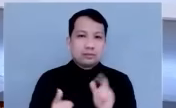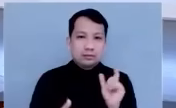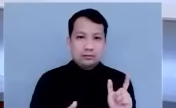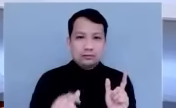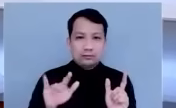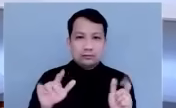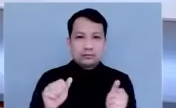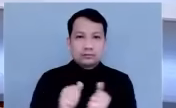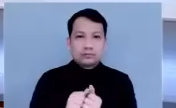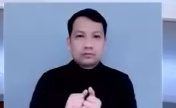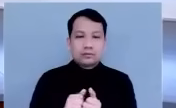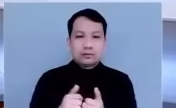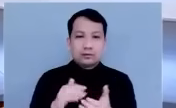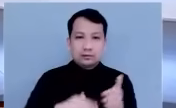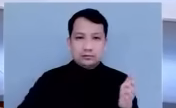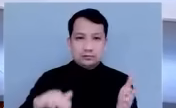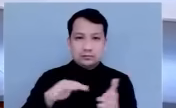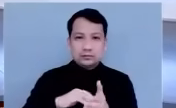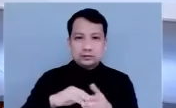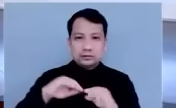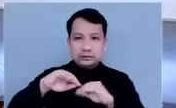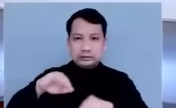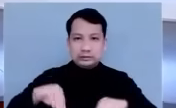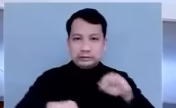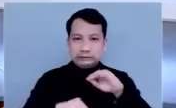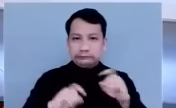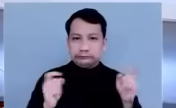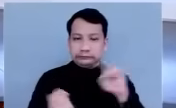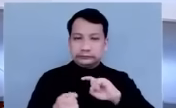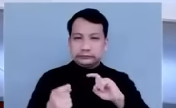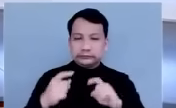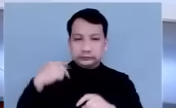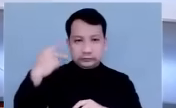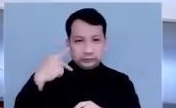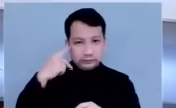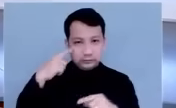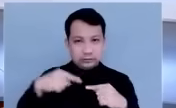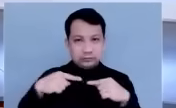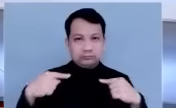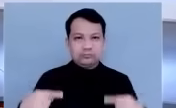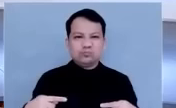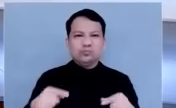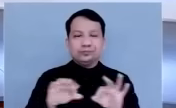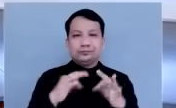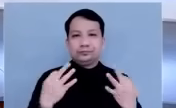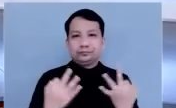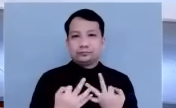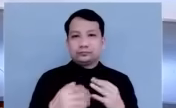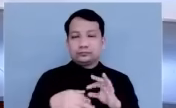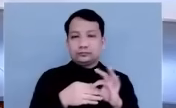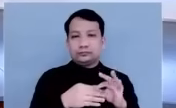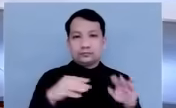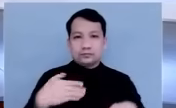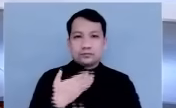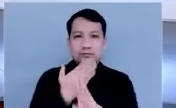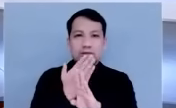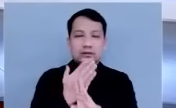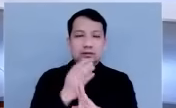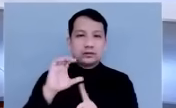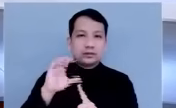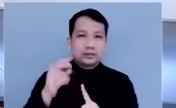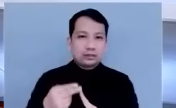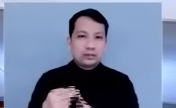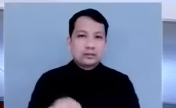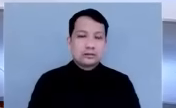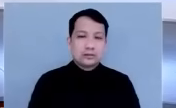elections, muli na namang nagbago ang ihip ng politika at maglalaban muli ang dalawang pamilya para po sa Davao City Hall. Huwag